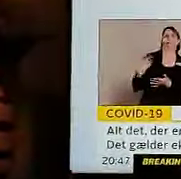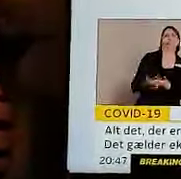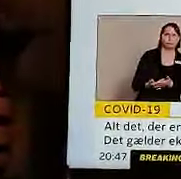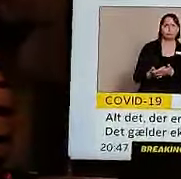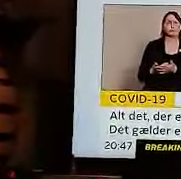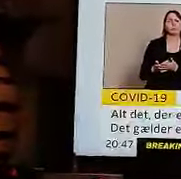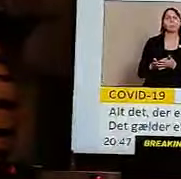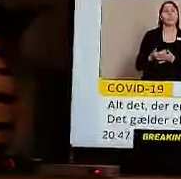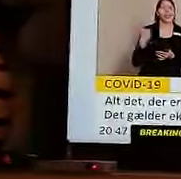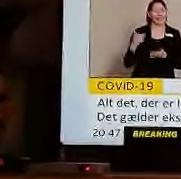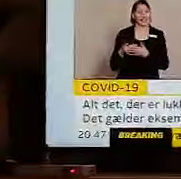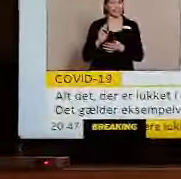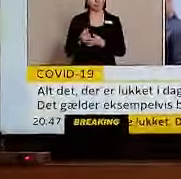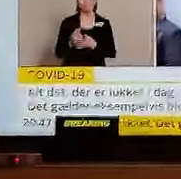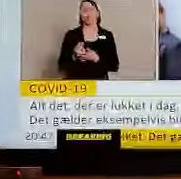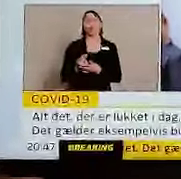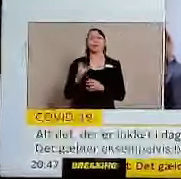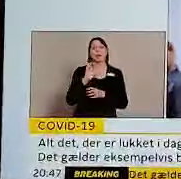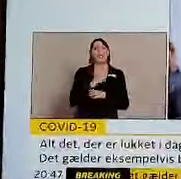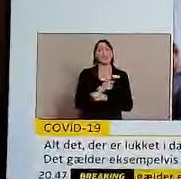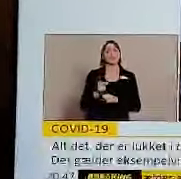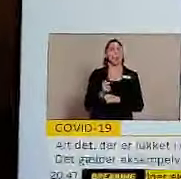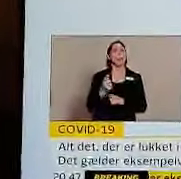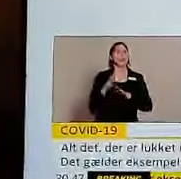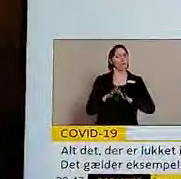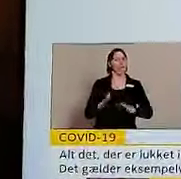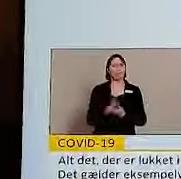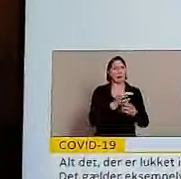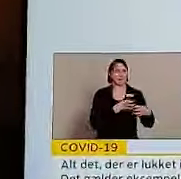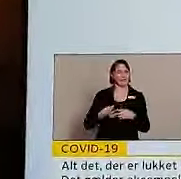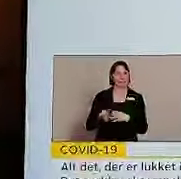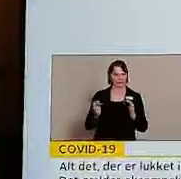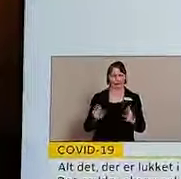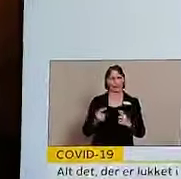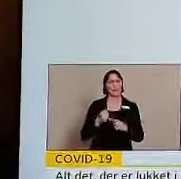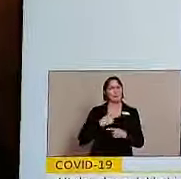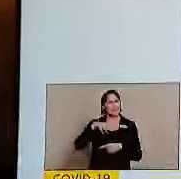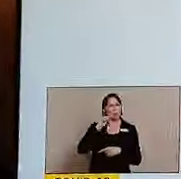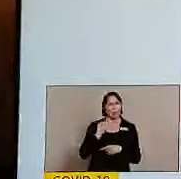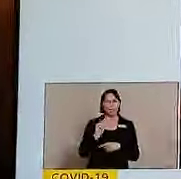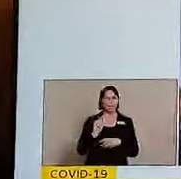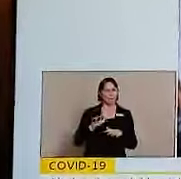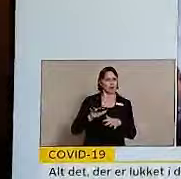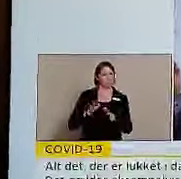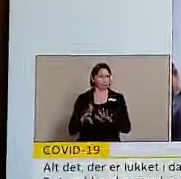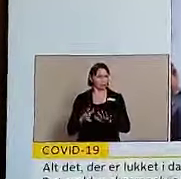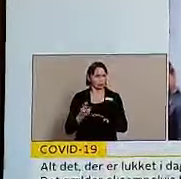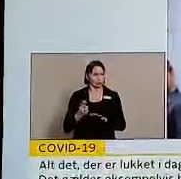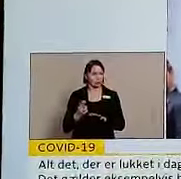يعني توقعات، يعني أشياء هامة. يعني الشارع العام كله يسأل هذا